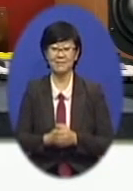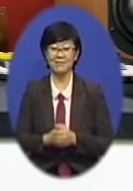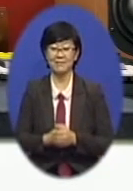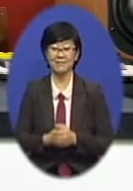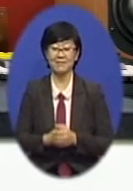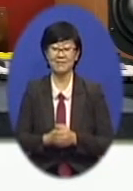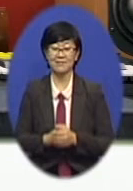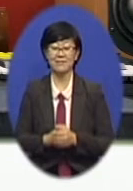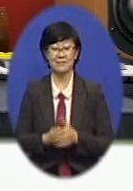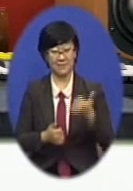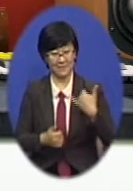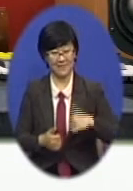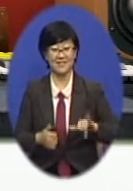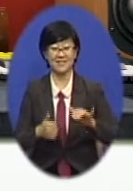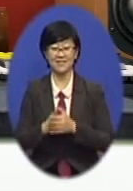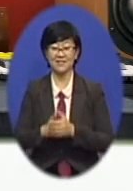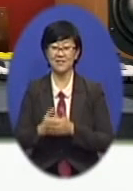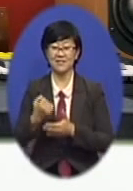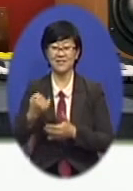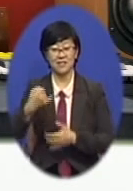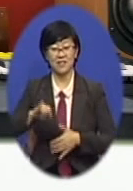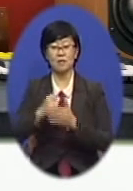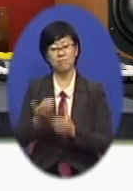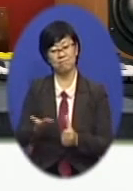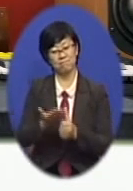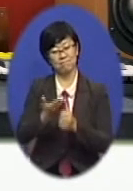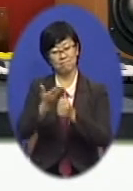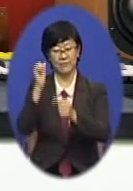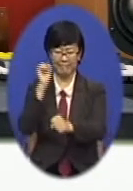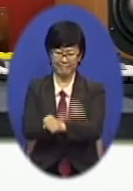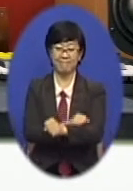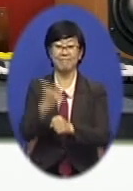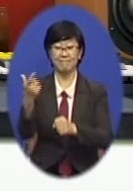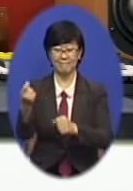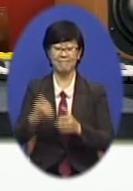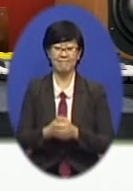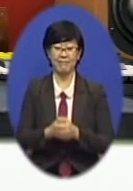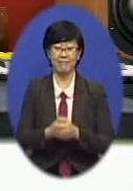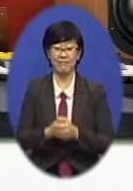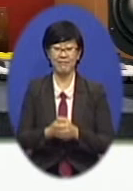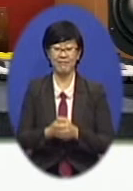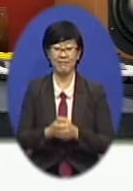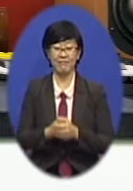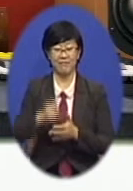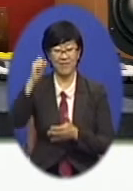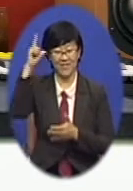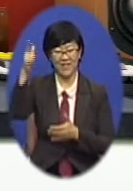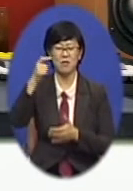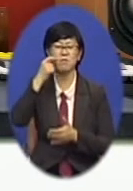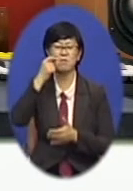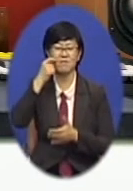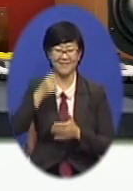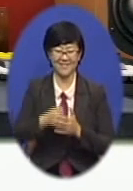이렇게 자제분들이나 따님을 굉장히 훌륭하게 키우셨는데 그 자식들을 키우실 때,